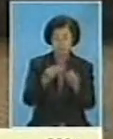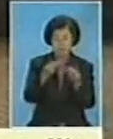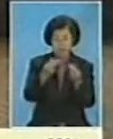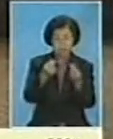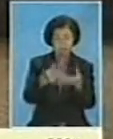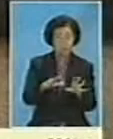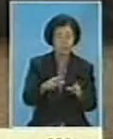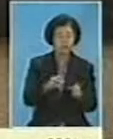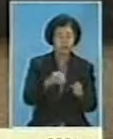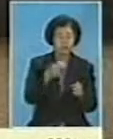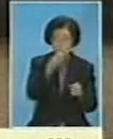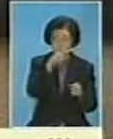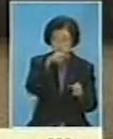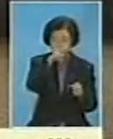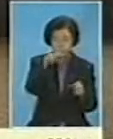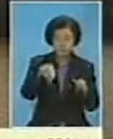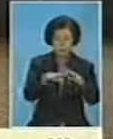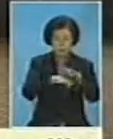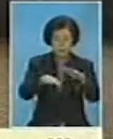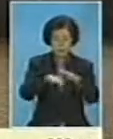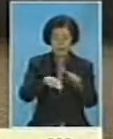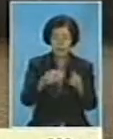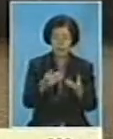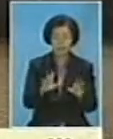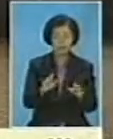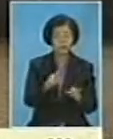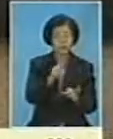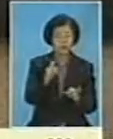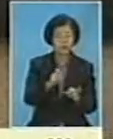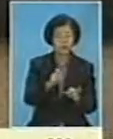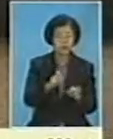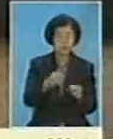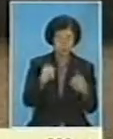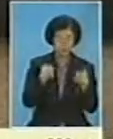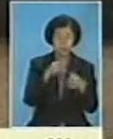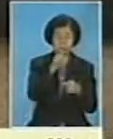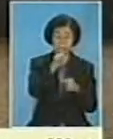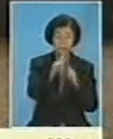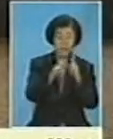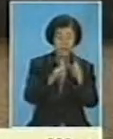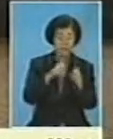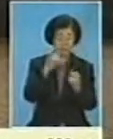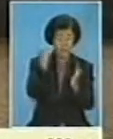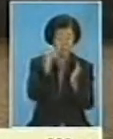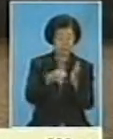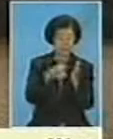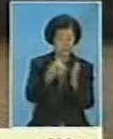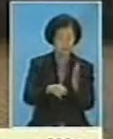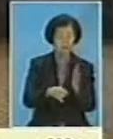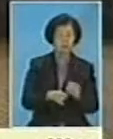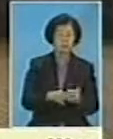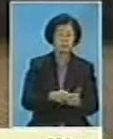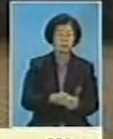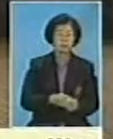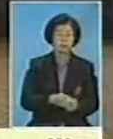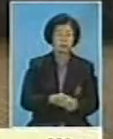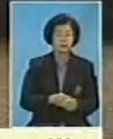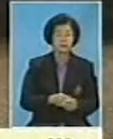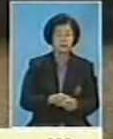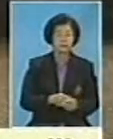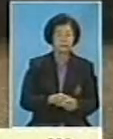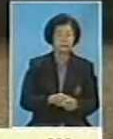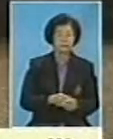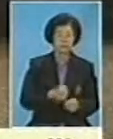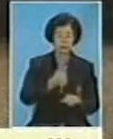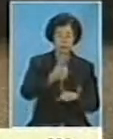ลักฐานโดยละเอียดถี่ถ้วนหรือไม่จึงได้ตั้งคำถามที่ไม่ถูกต้องตามข้อเท็จจริงท่านประธานที่เคาร